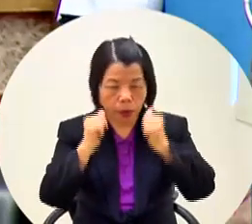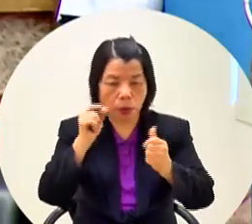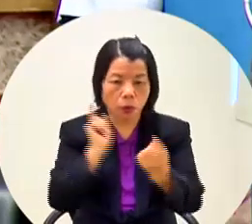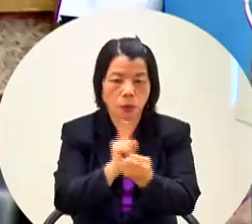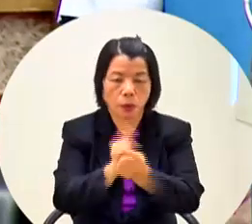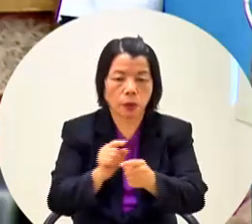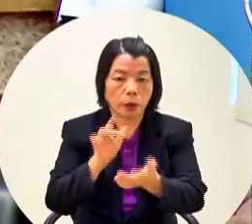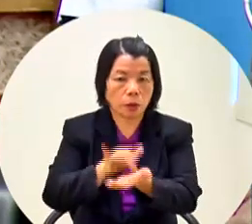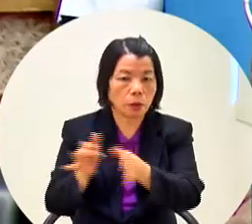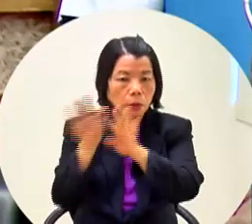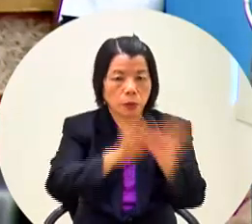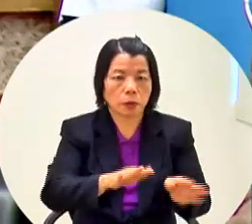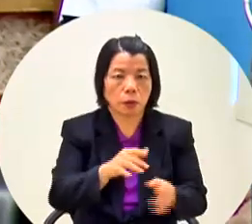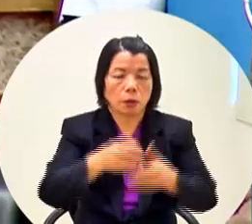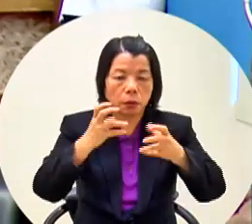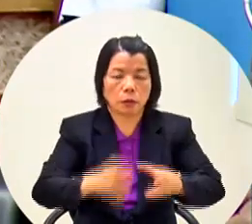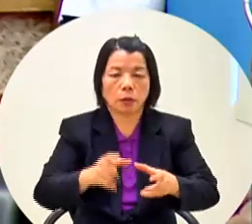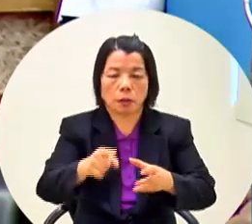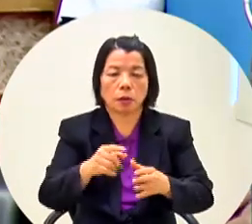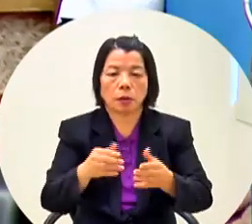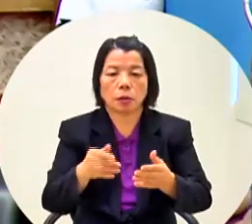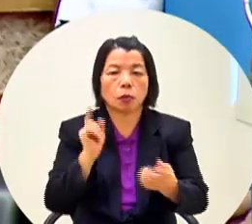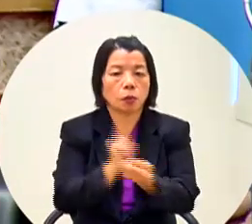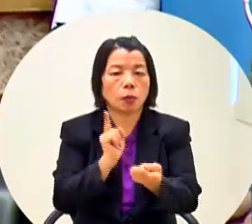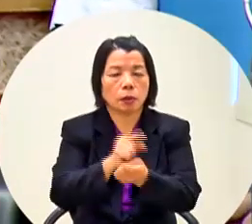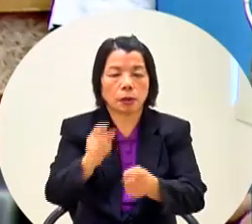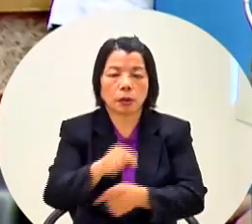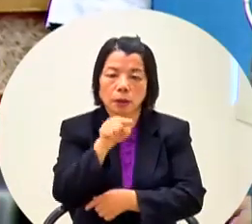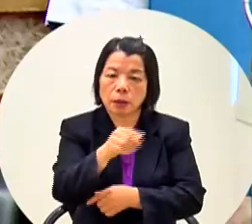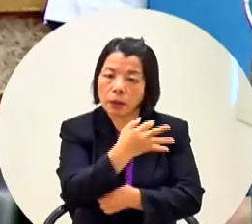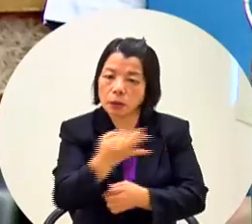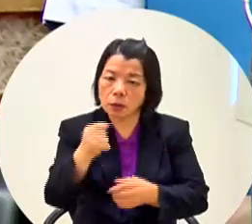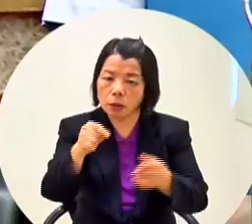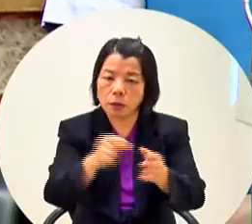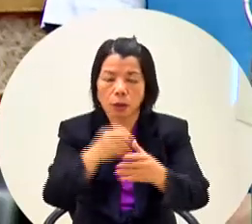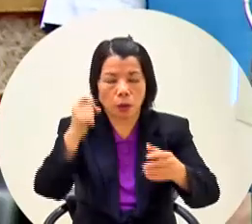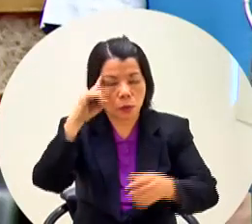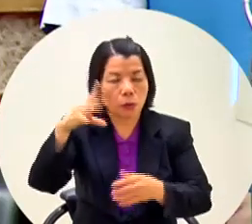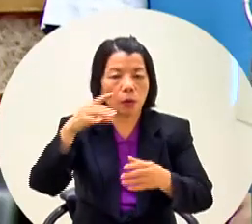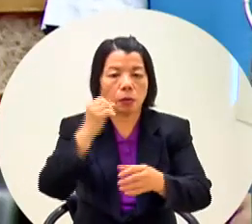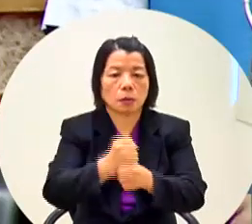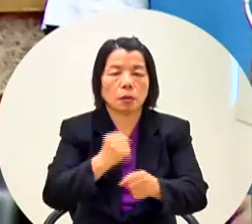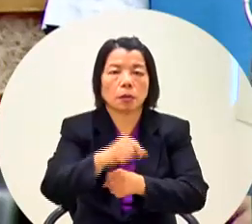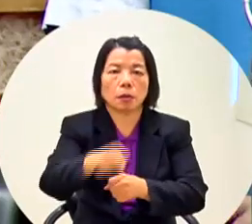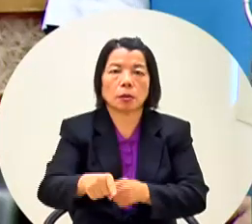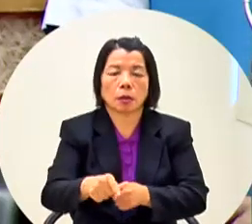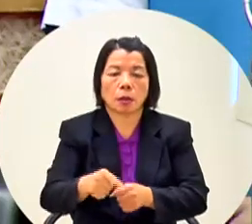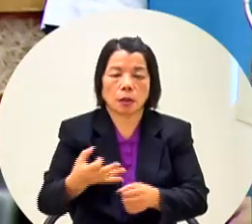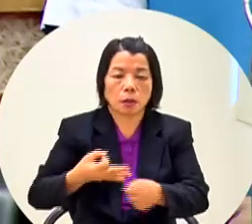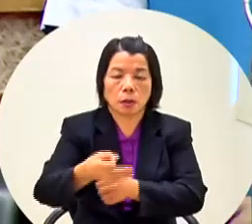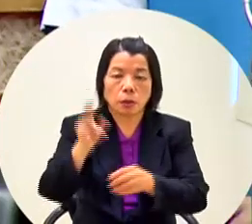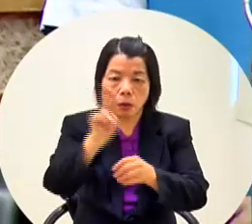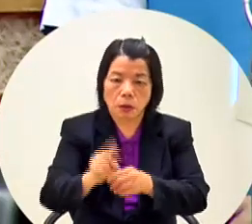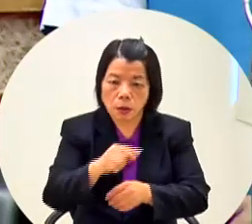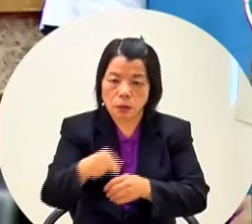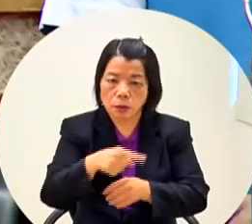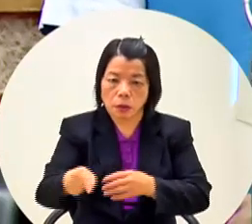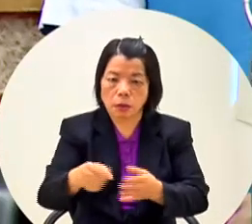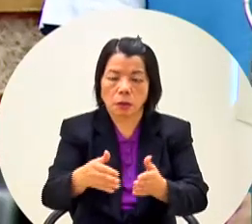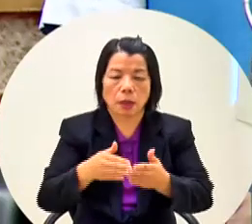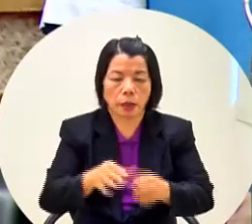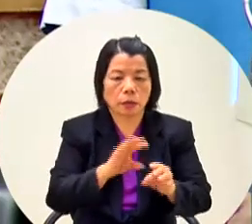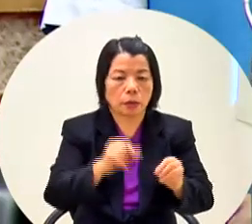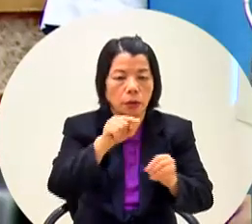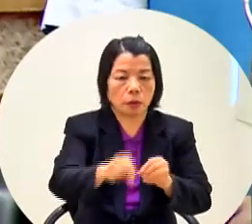之后能够建立这样的一个复苏，用点数包括创造电子支付的一个环境，透过地方货币的一个促